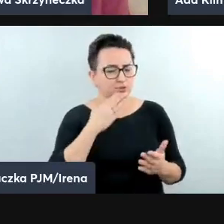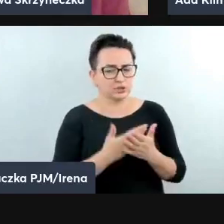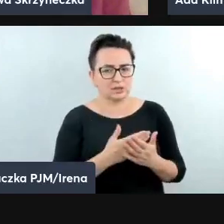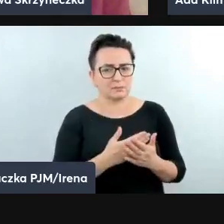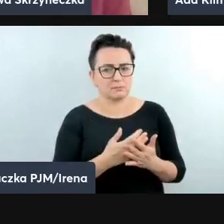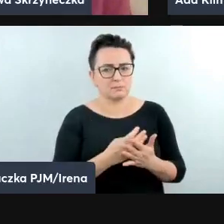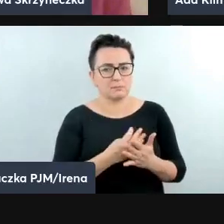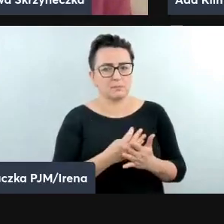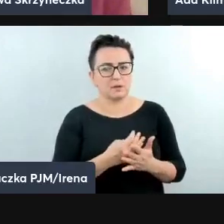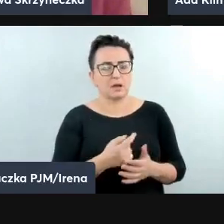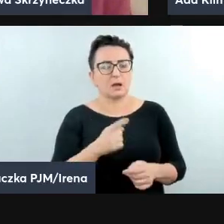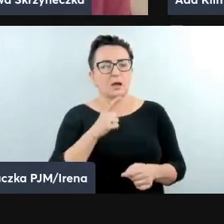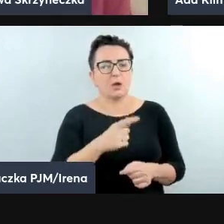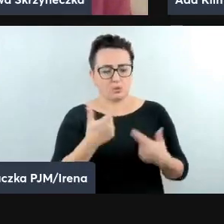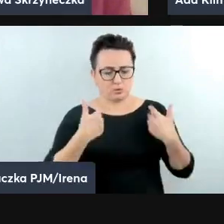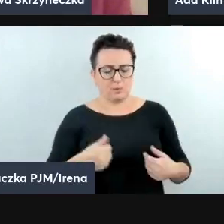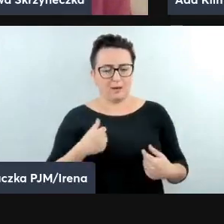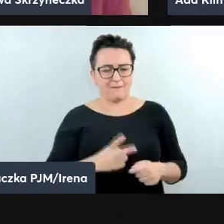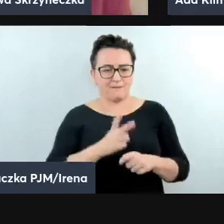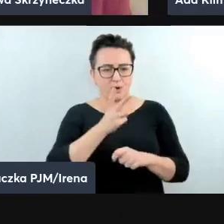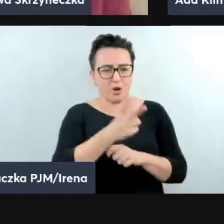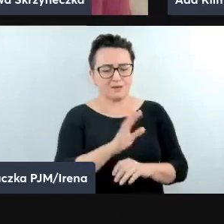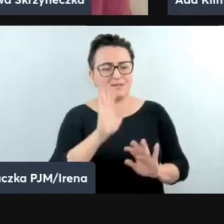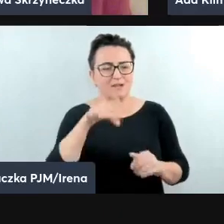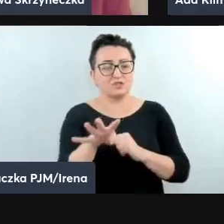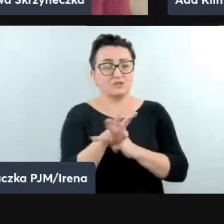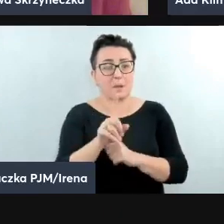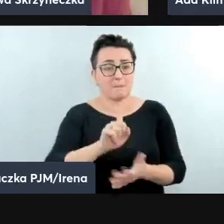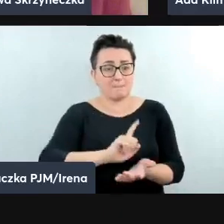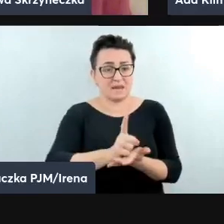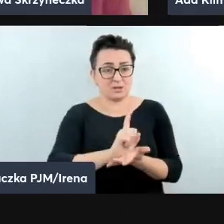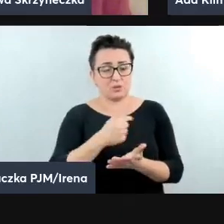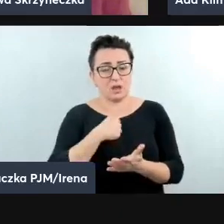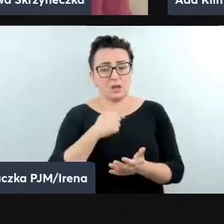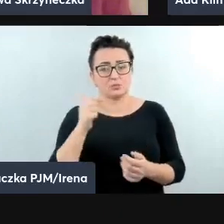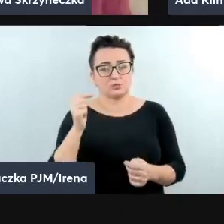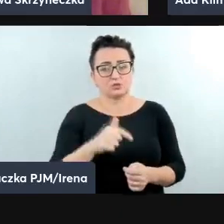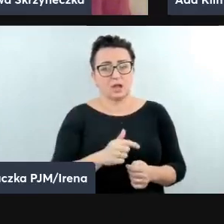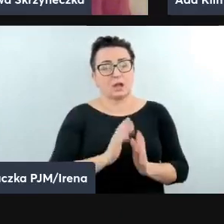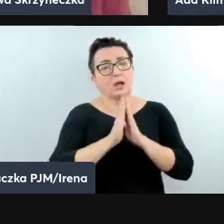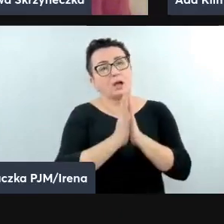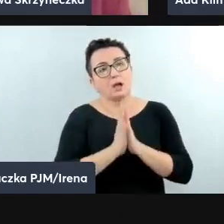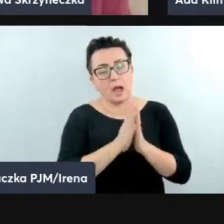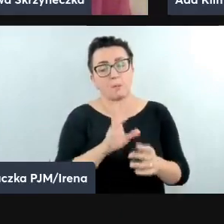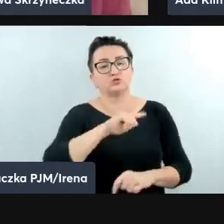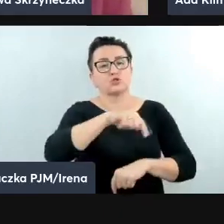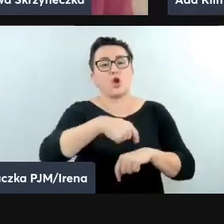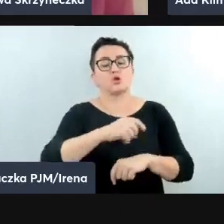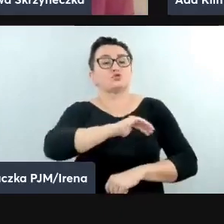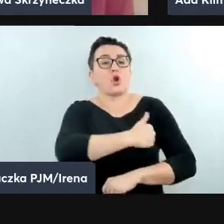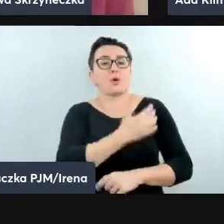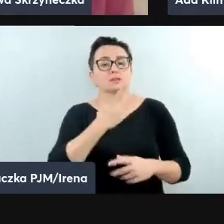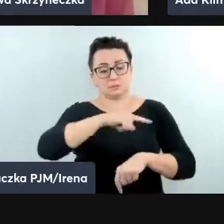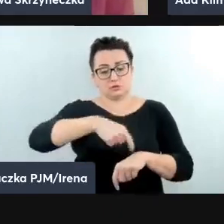nawet 90 minut to muszę upraszać, bo szkoła chciałaby w 45, naprawdę ledwo się wyrabiam z podstawową wiedzą na